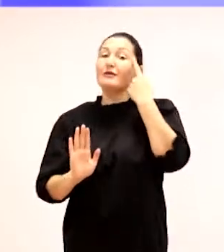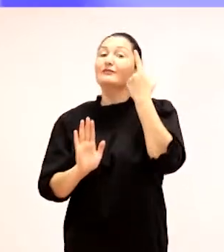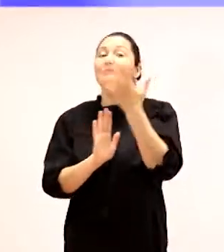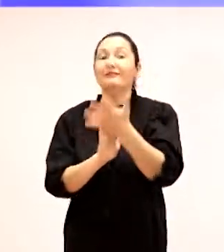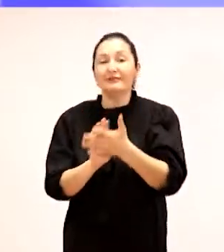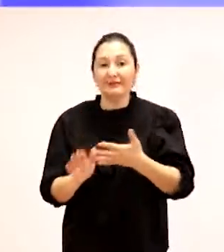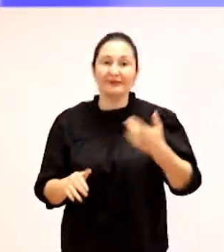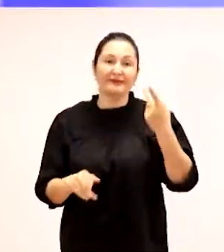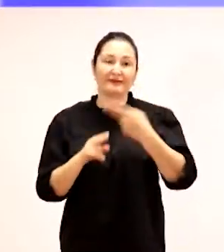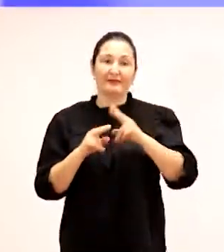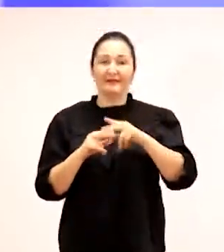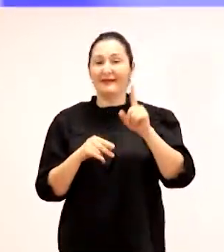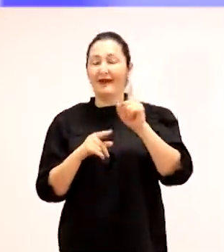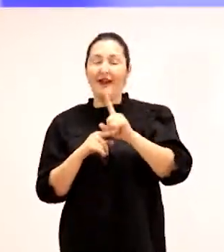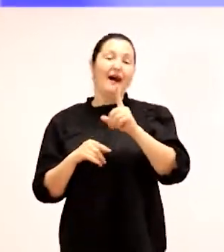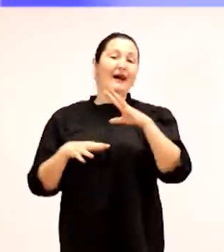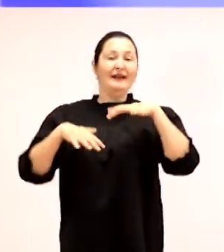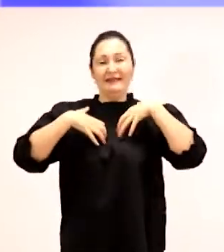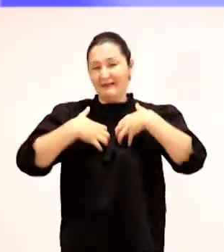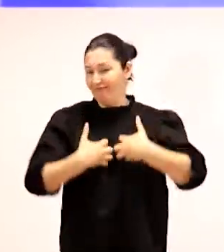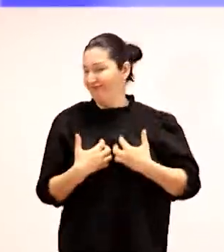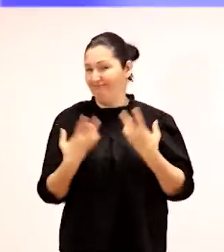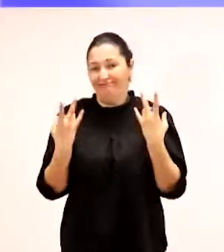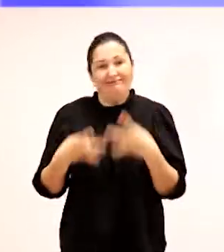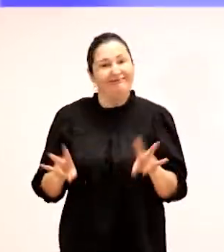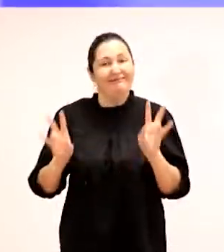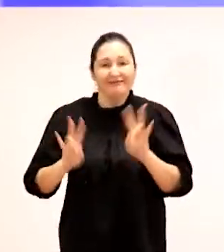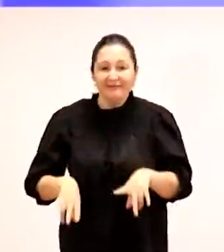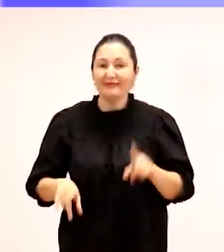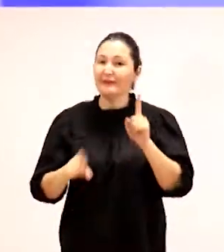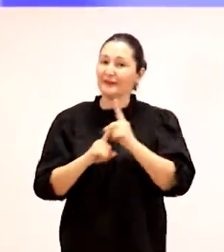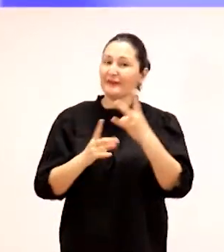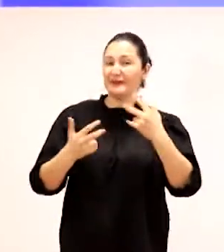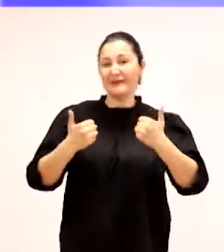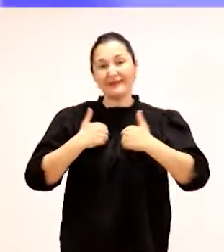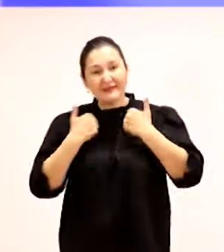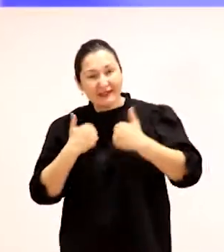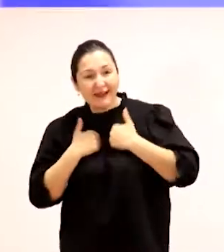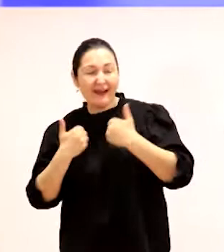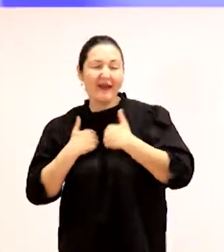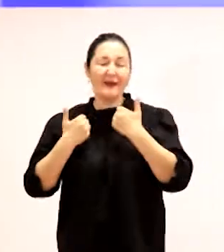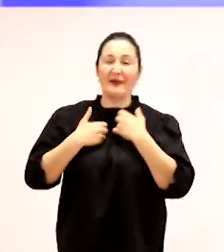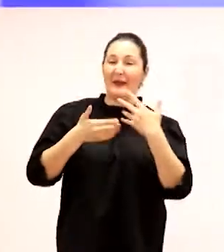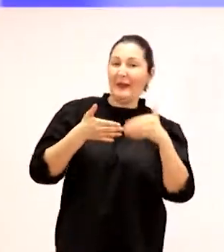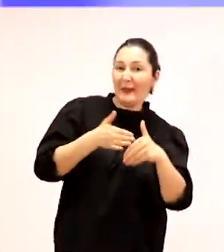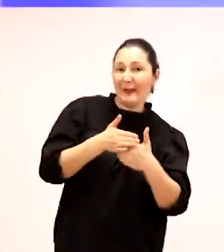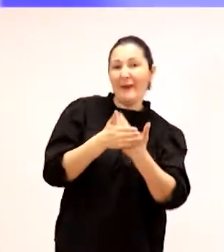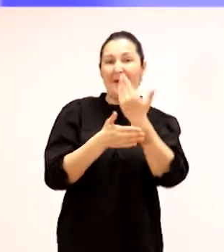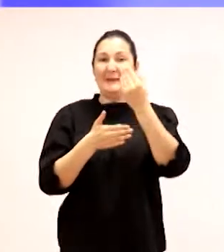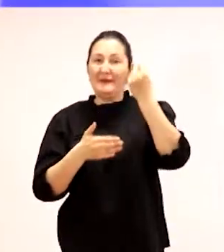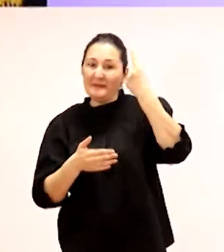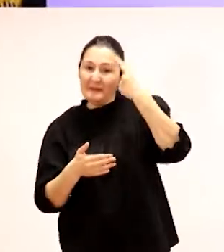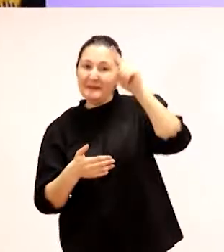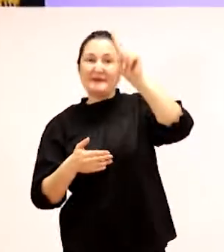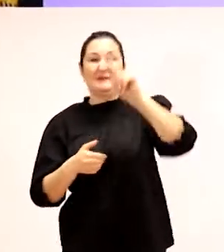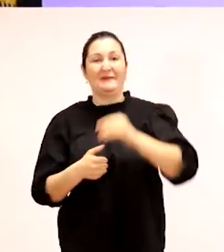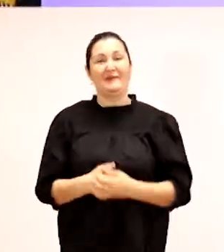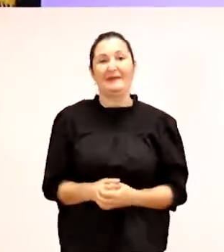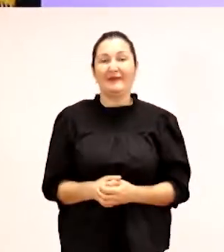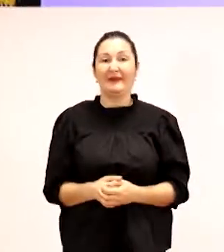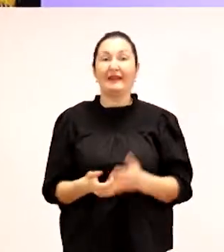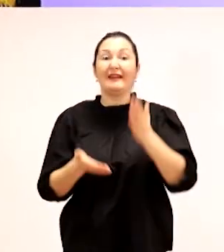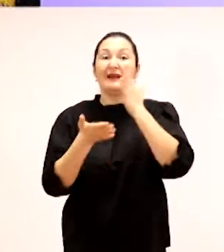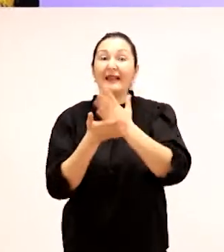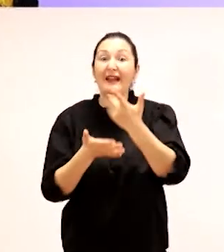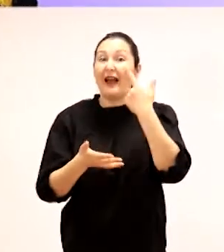не стоит отчаиваться и грустить. Нужно пытаться делать что-то новое. И если